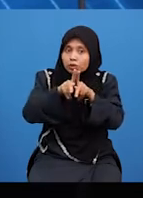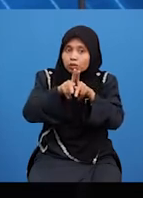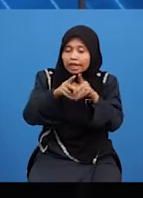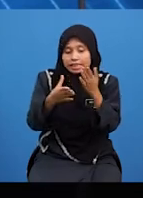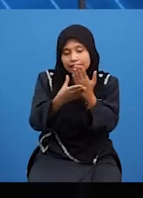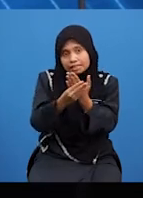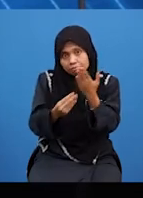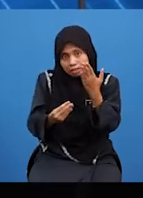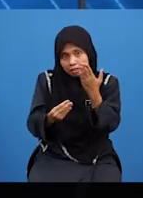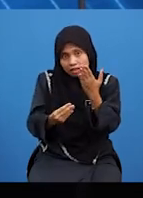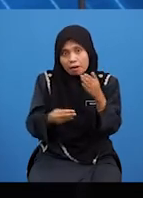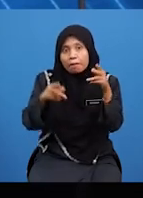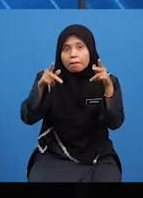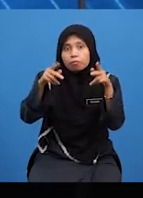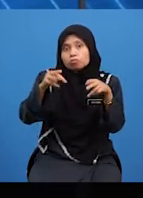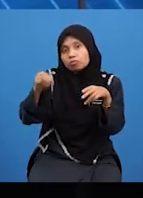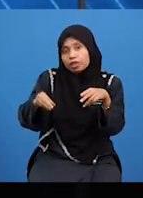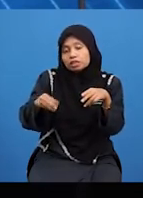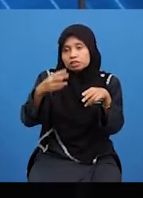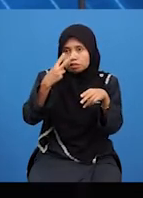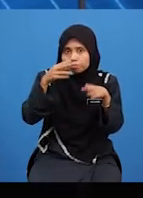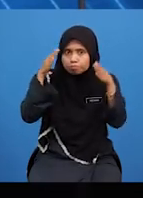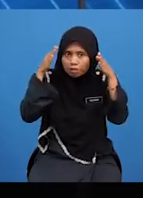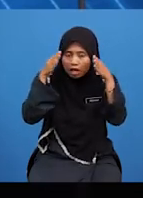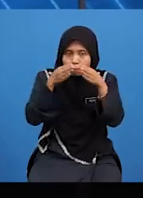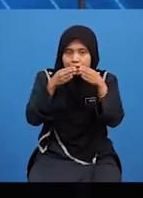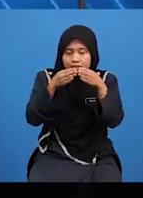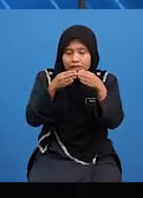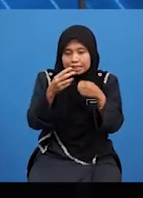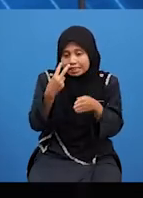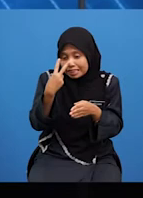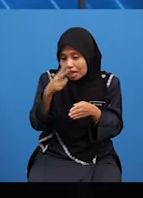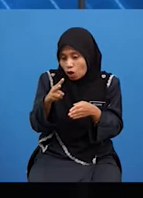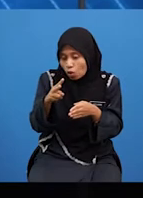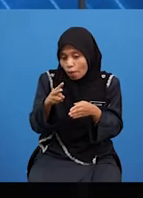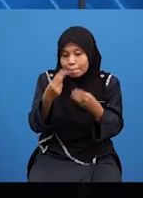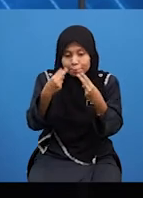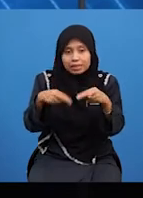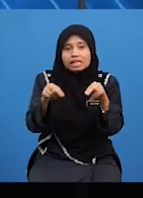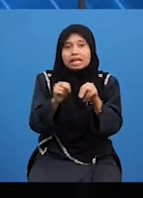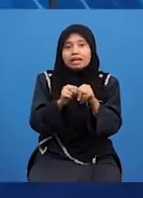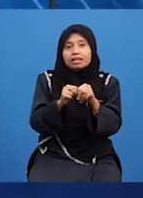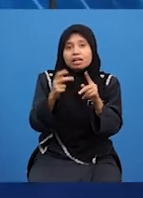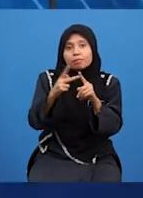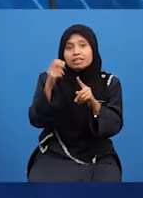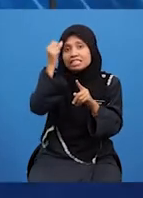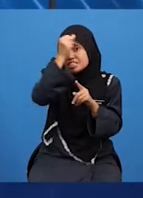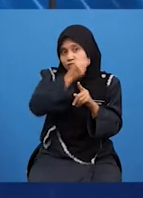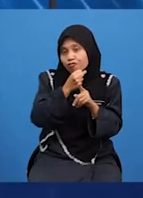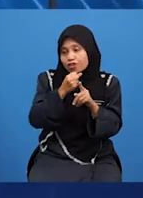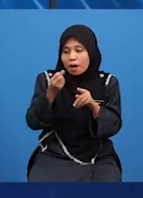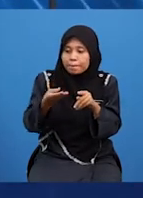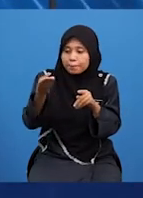membuat pengamatan, pemerhatian dan juga penilaian terhadap sifat objek yang dilihat. Setiap